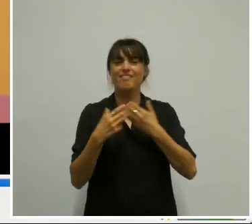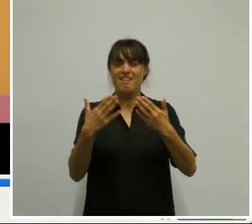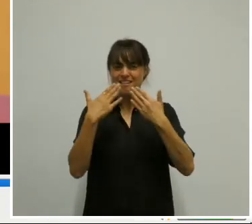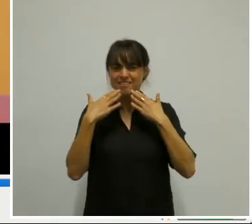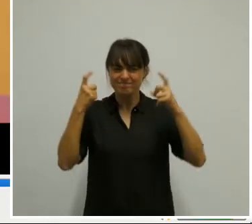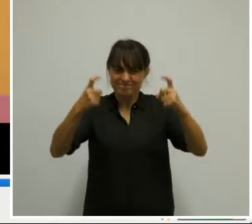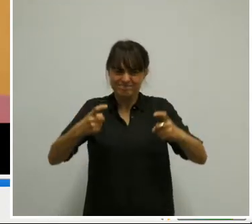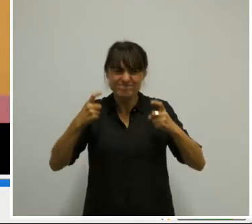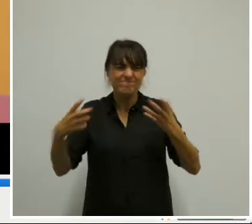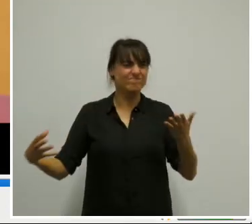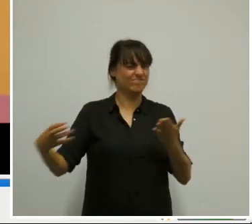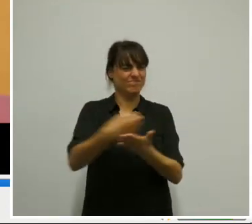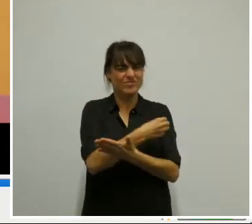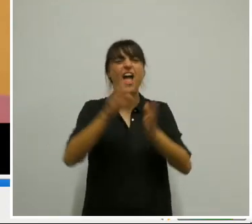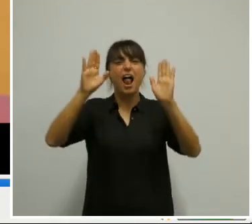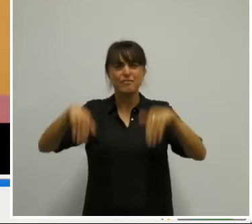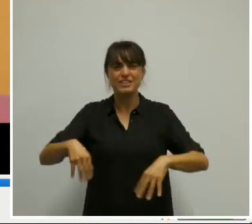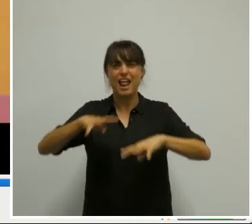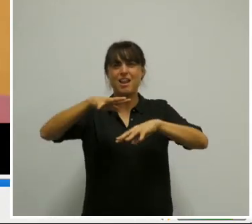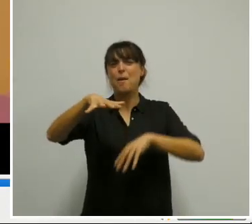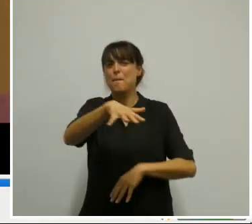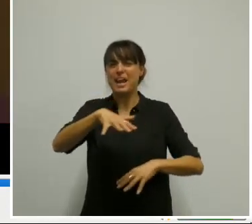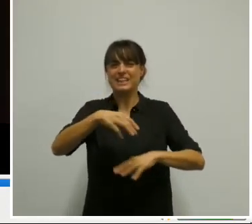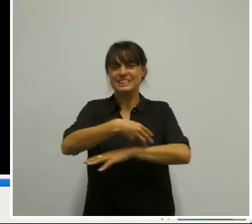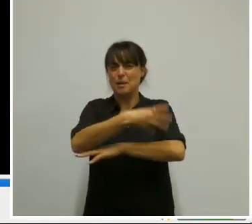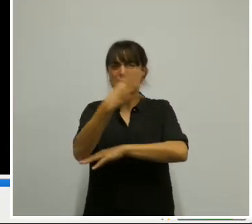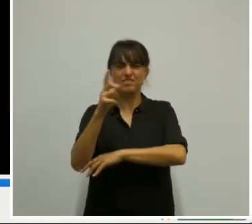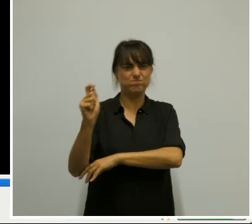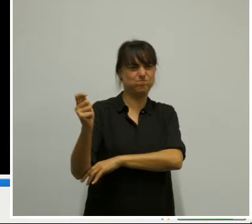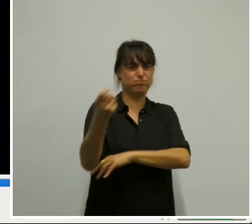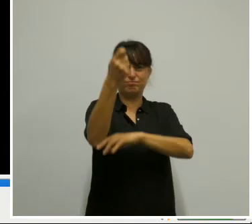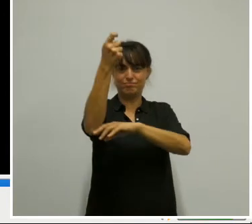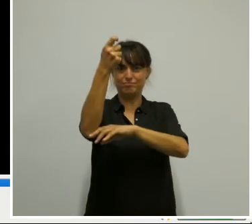i totes, farem de Sant Martí el barri que volem.